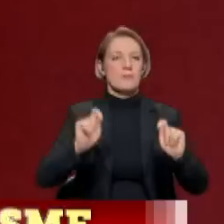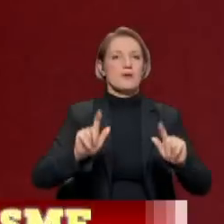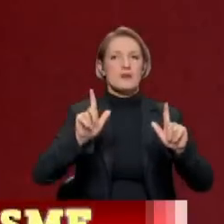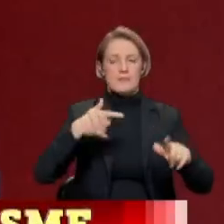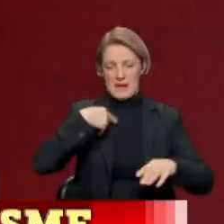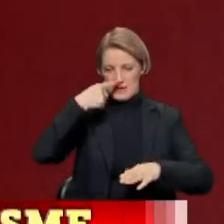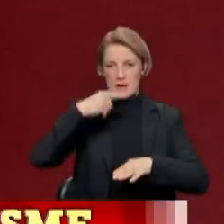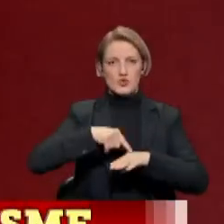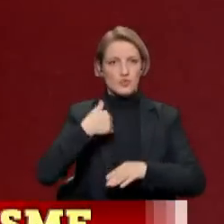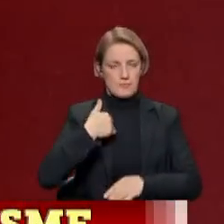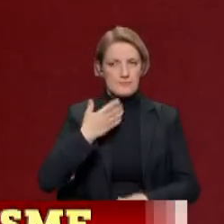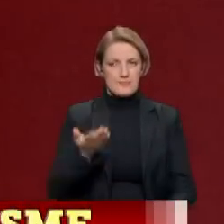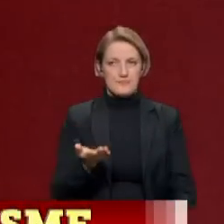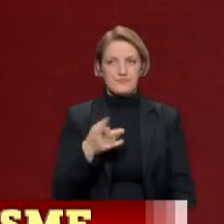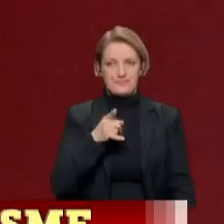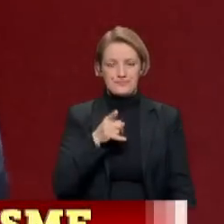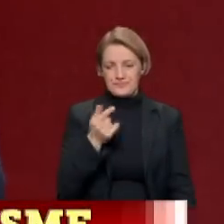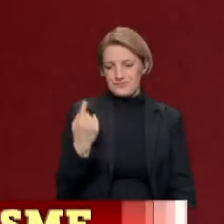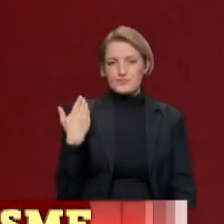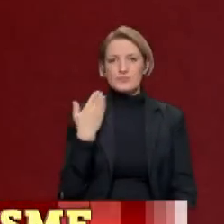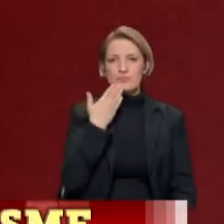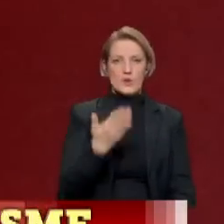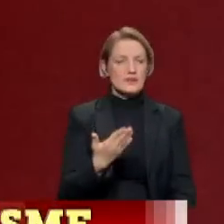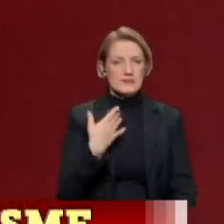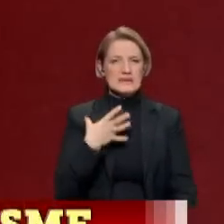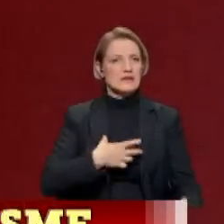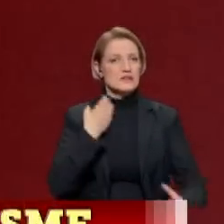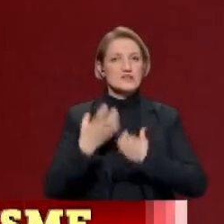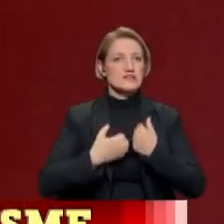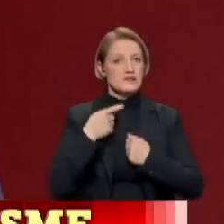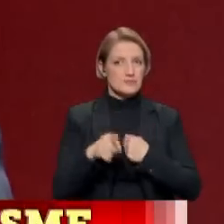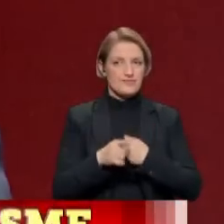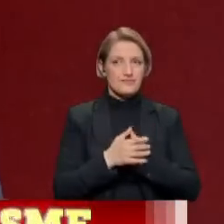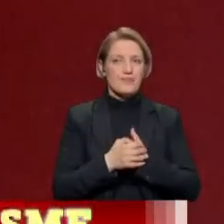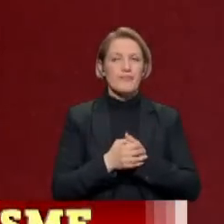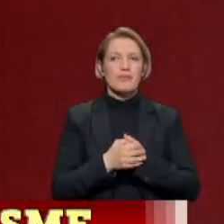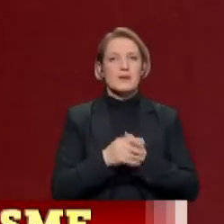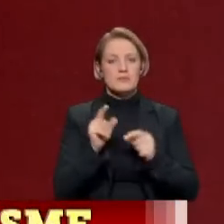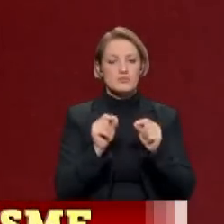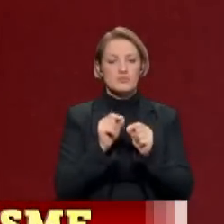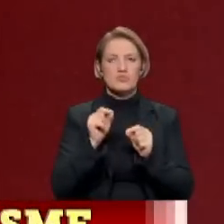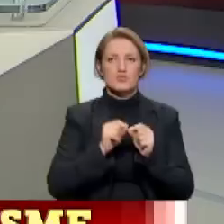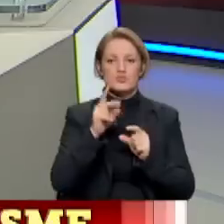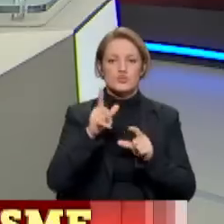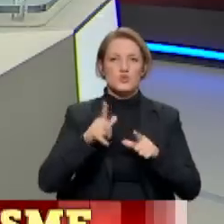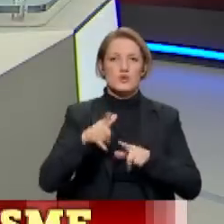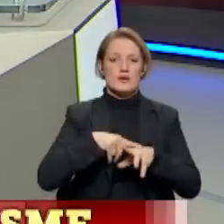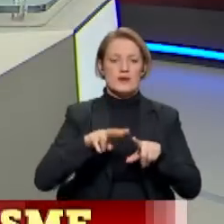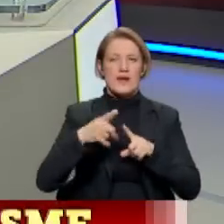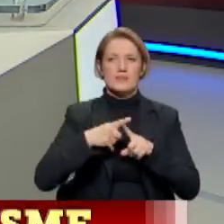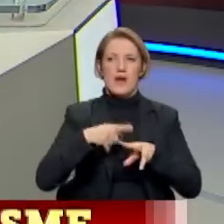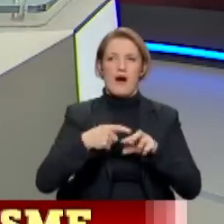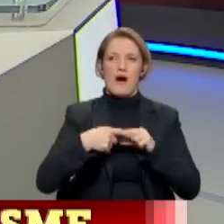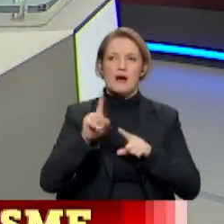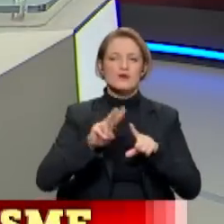ben eminim ki bu demin söylediğim hırs meselesi, yani mesela Bülent Arınç kral çıplak dedi.